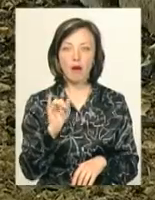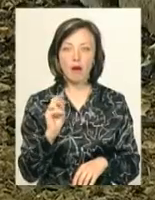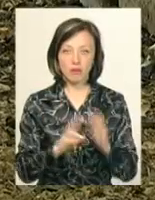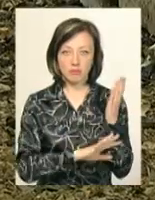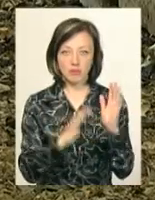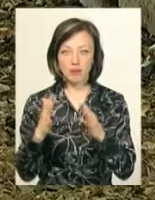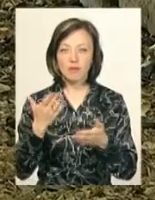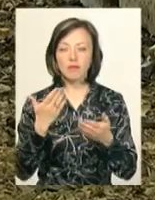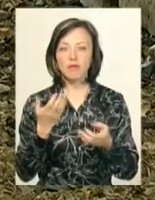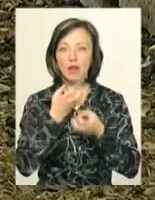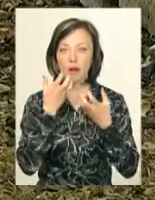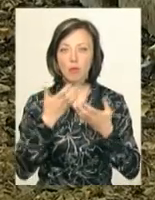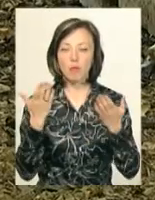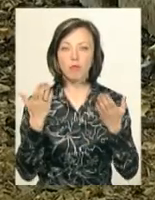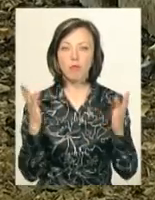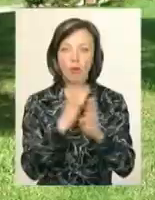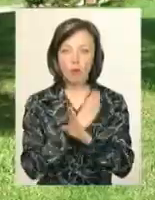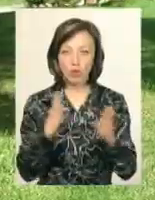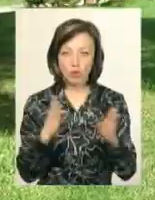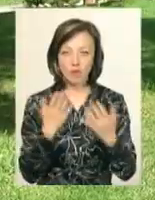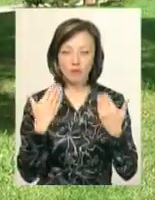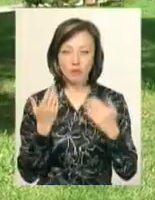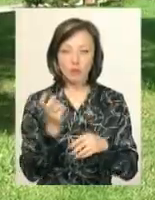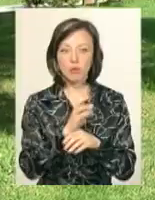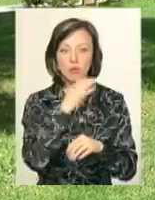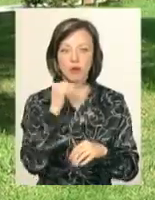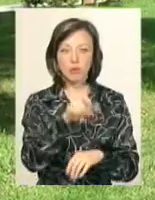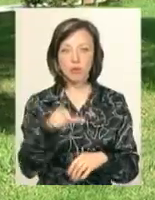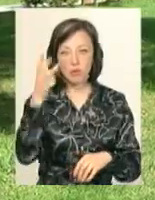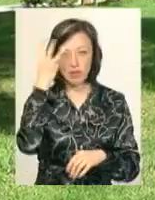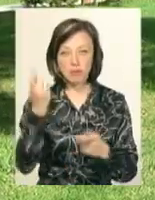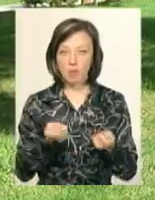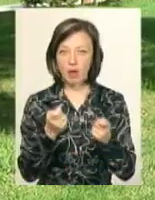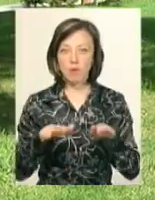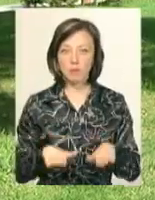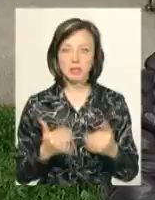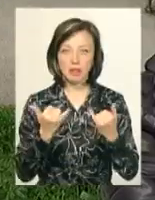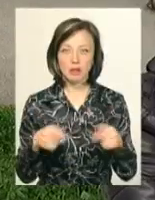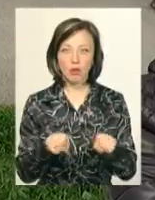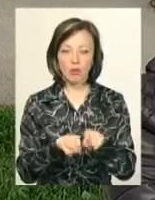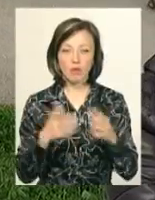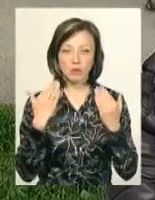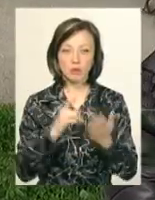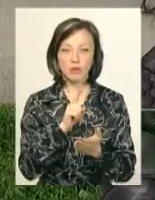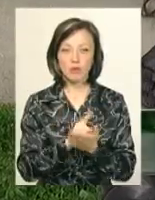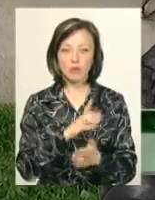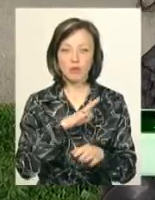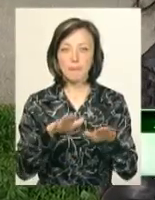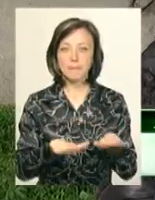погоду на пікнік сюди приходить чимало людей. На думку жінки, у Хмельницькому замало місць для такого відпочинку. Повинні бути